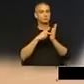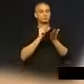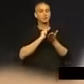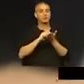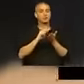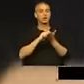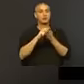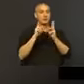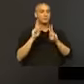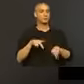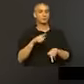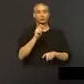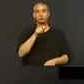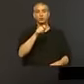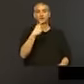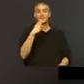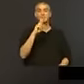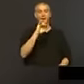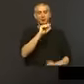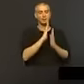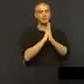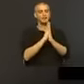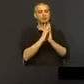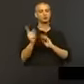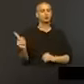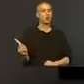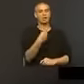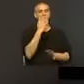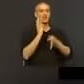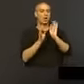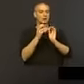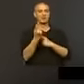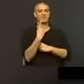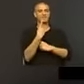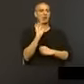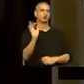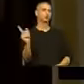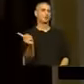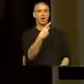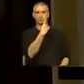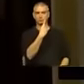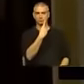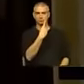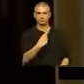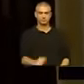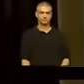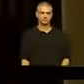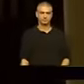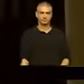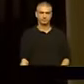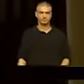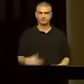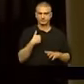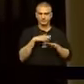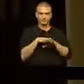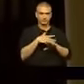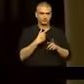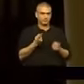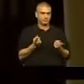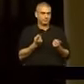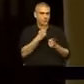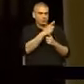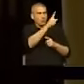מפורשות שהשופטת פרי מבקשת להוציא את אורכי הדין ולקוחותיהם מהעולם הרגשתי שאני שאני